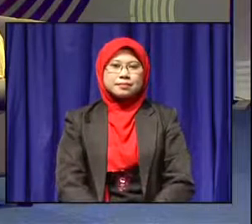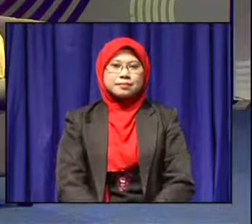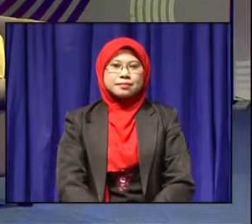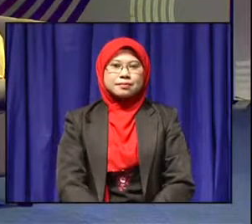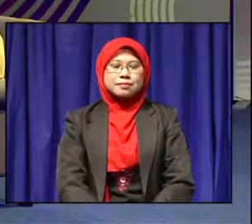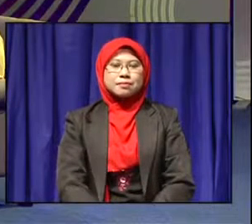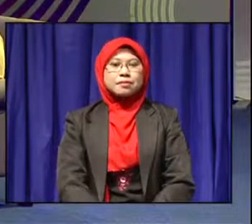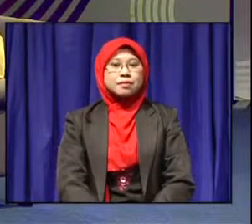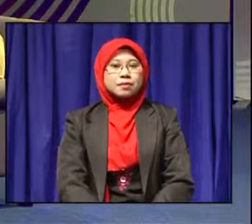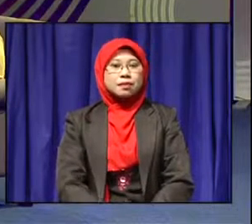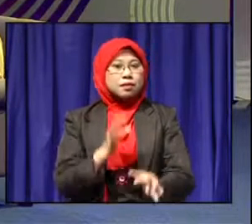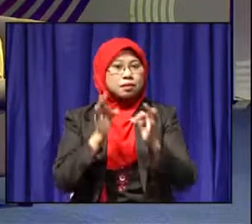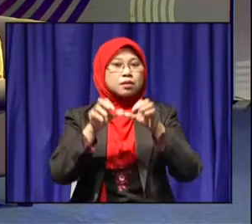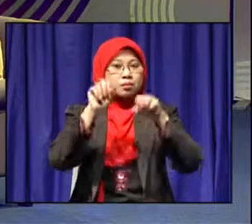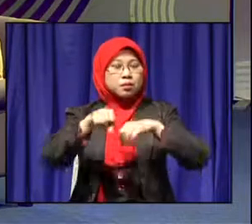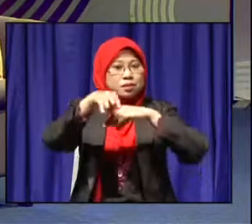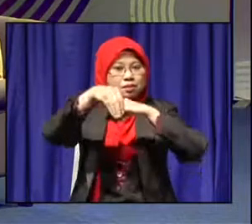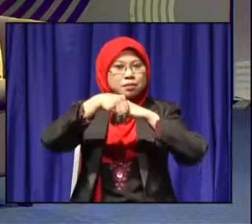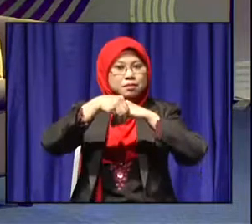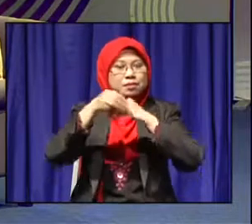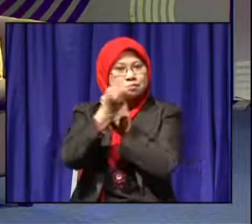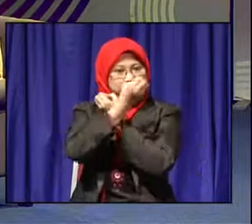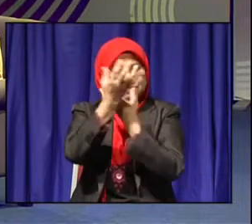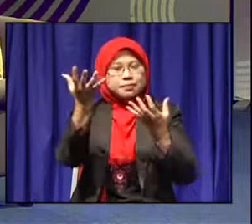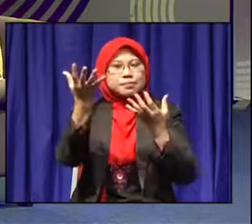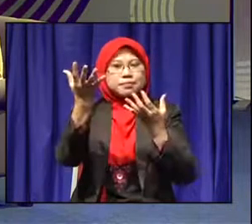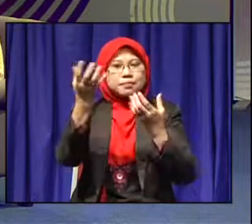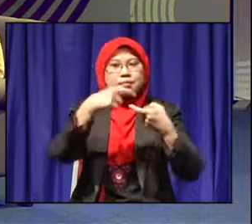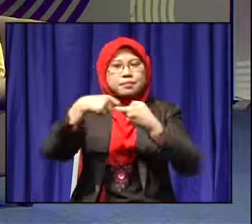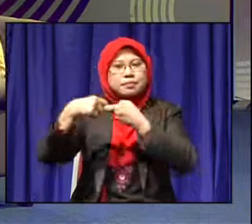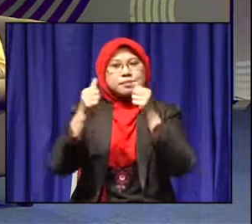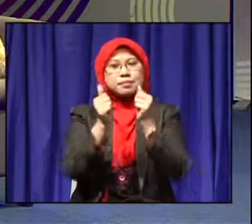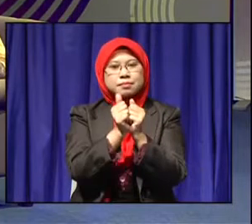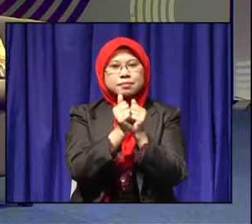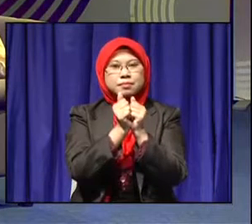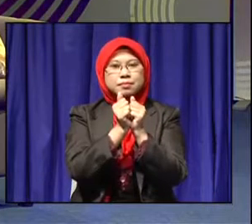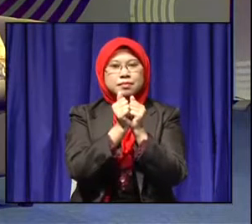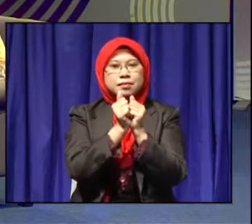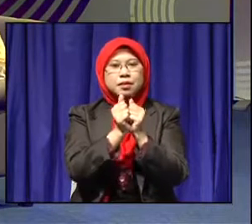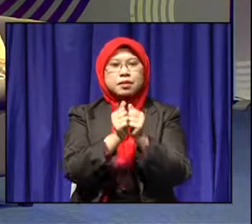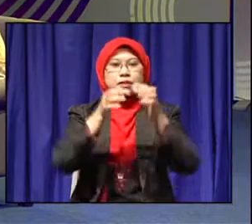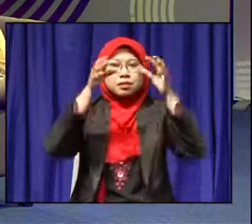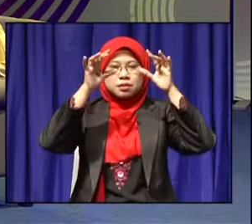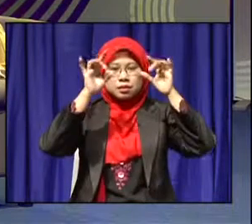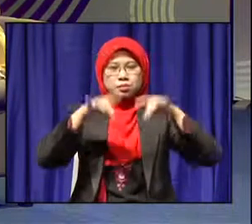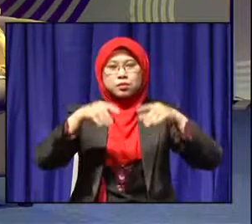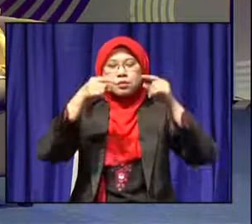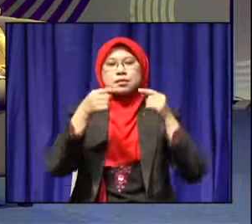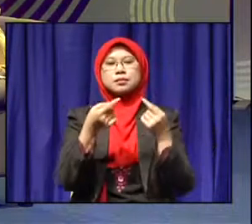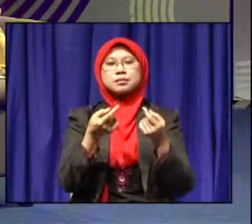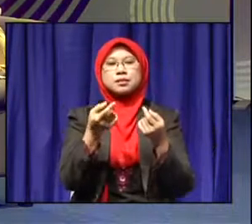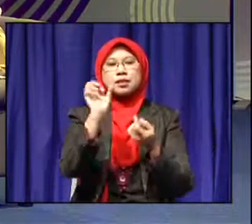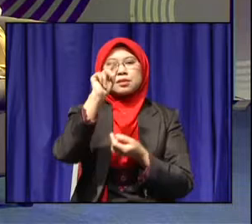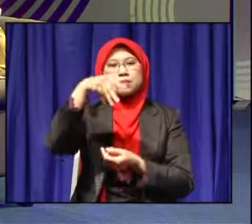PAI lah kalau boleh saya tambah sedikit melumatnya berkaitan dengan perpisahan STM Oke refful